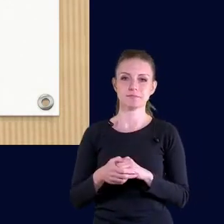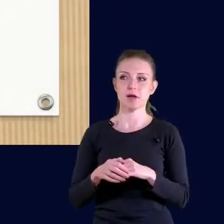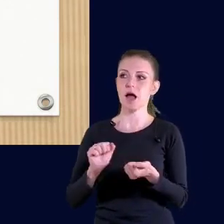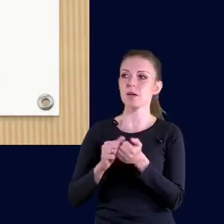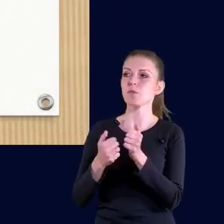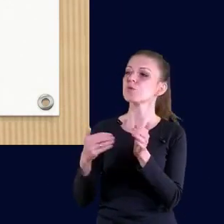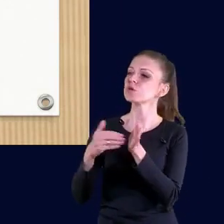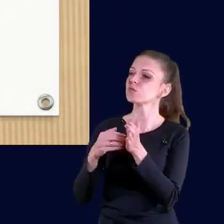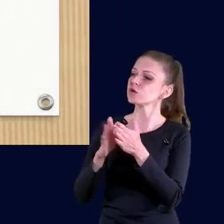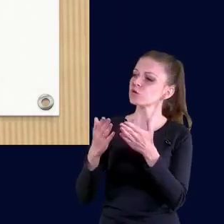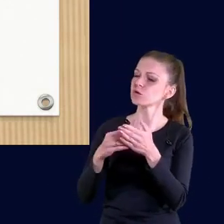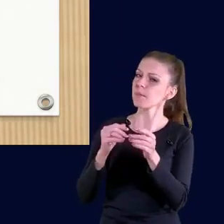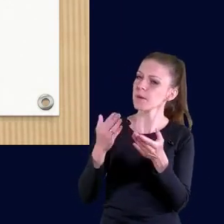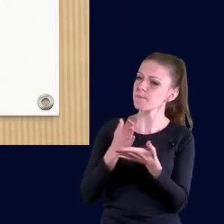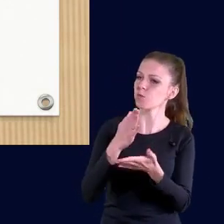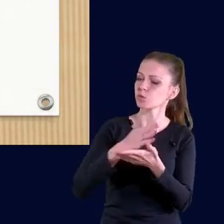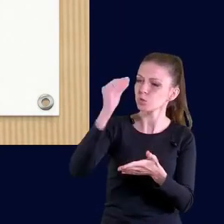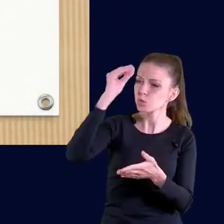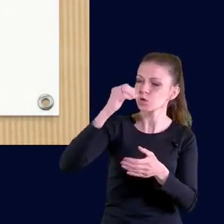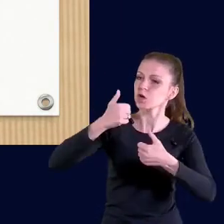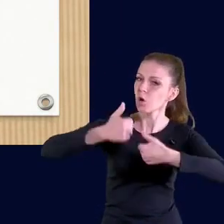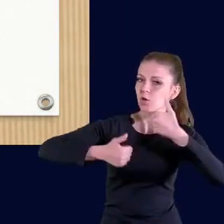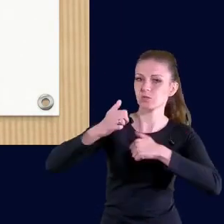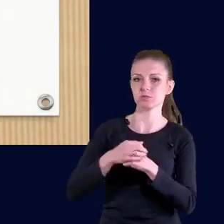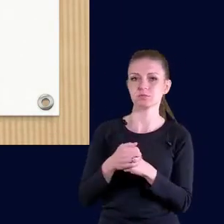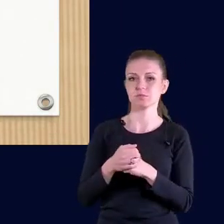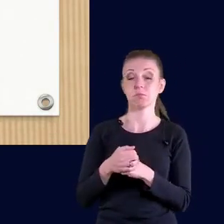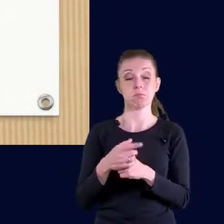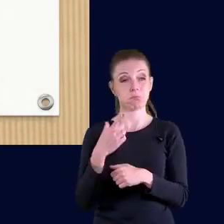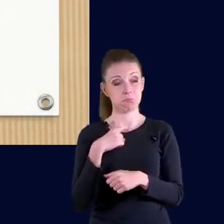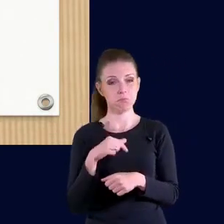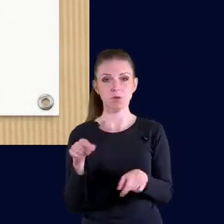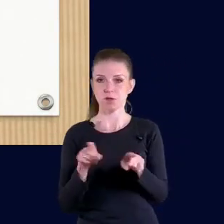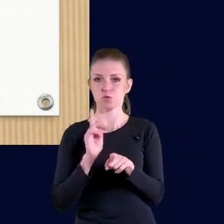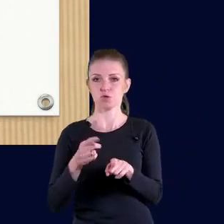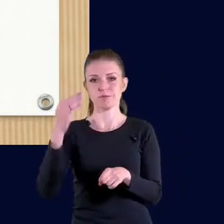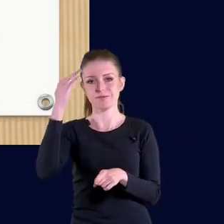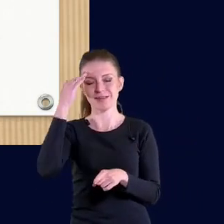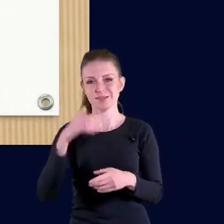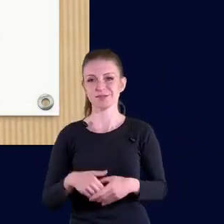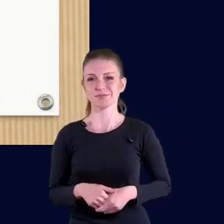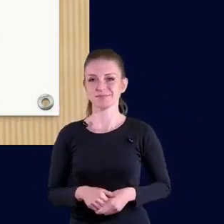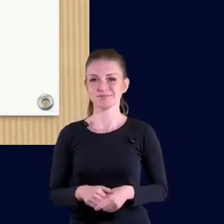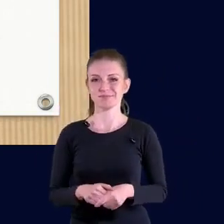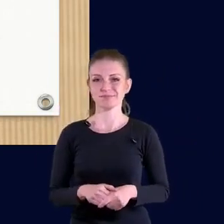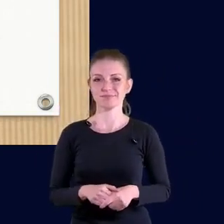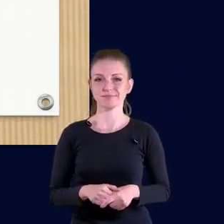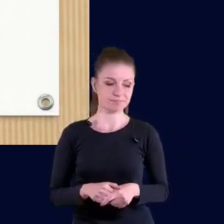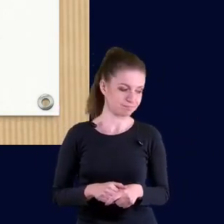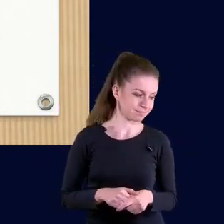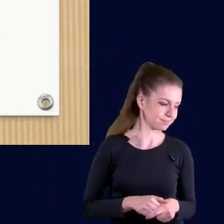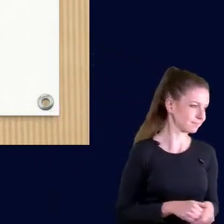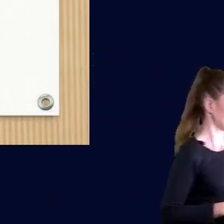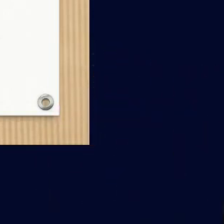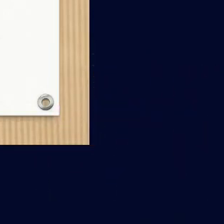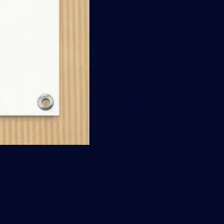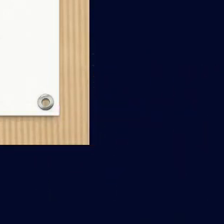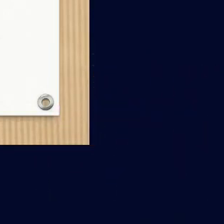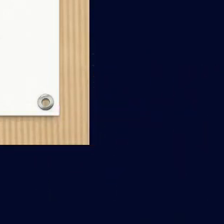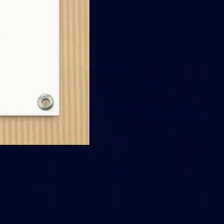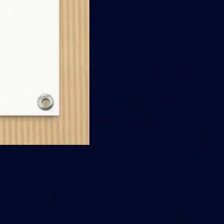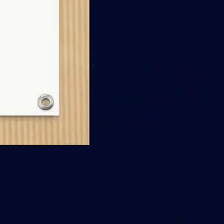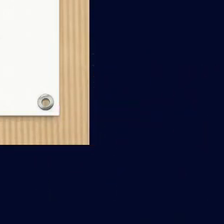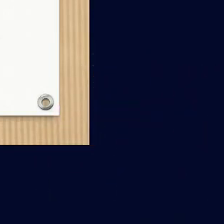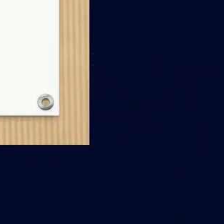konkursów więc my też musimy być otwarci na takie też zapytania musimy też stworzyć dogodną